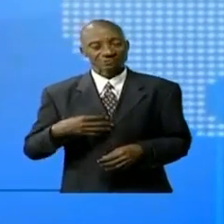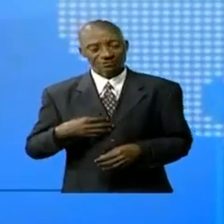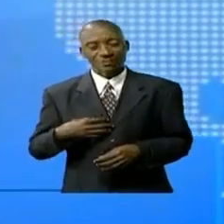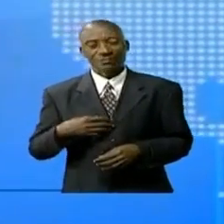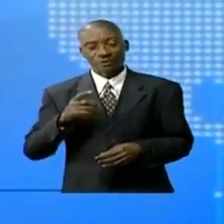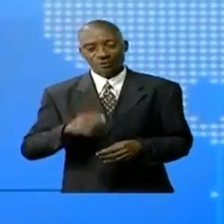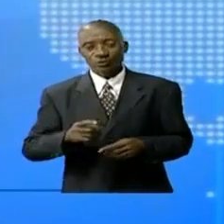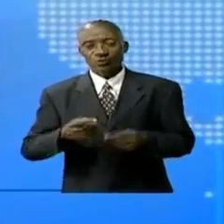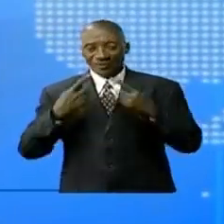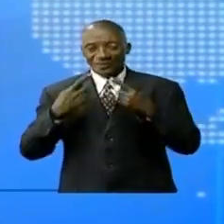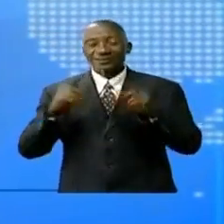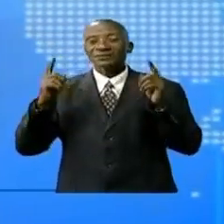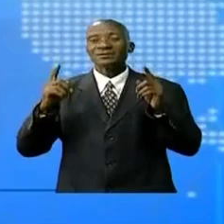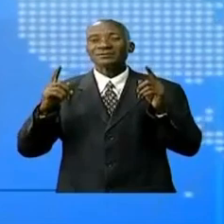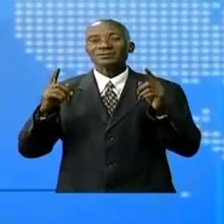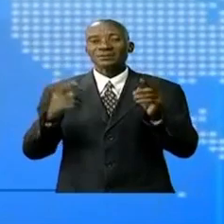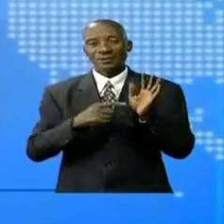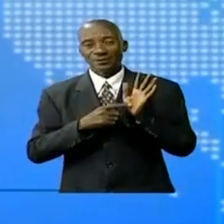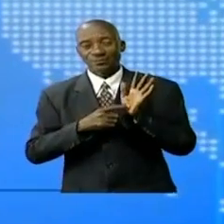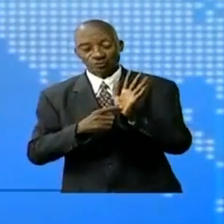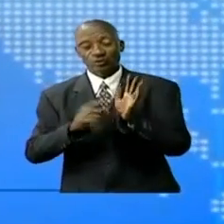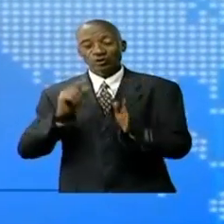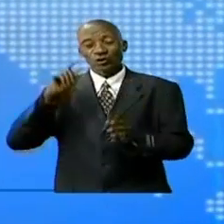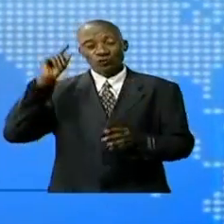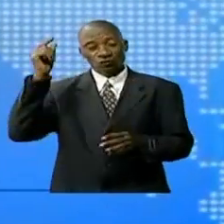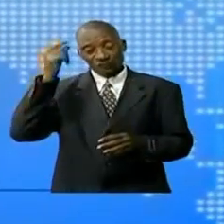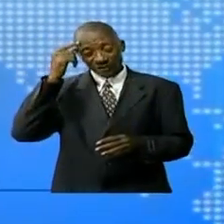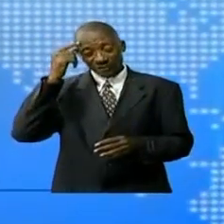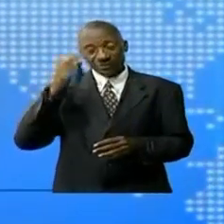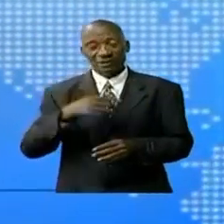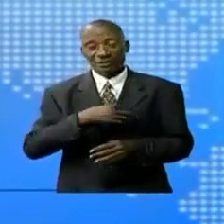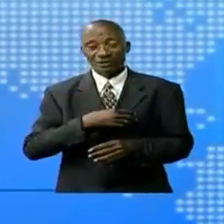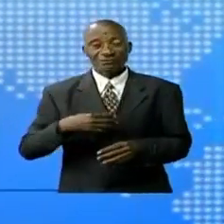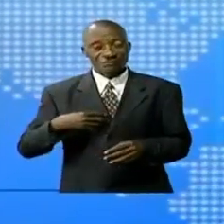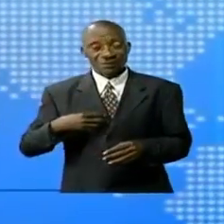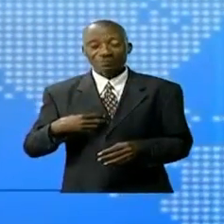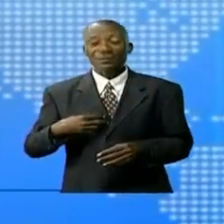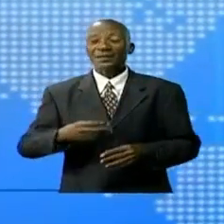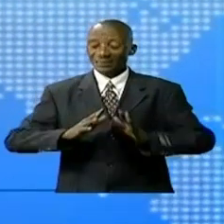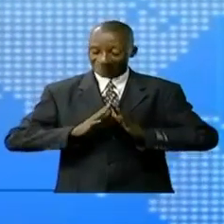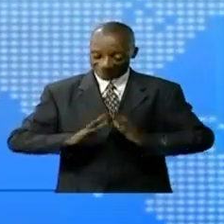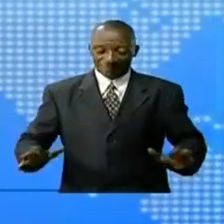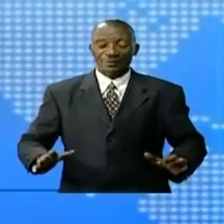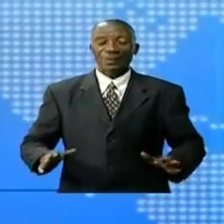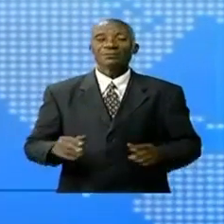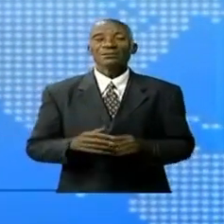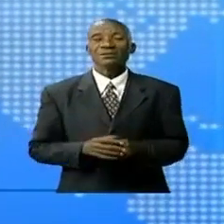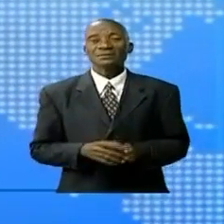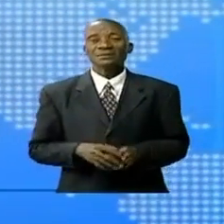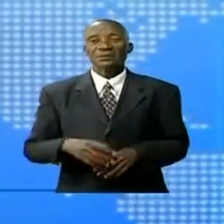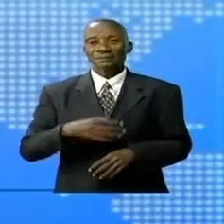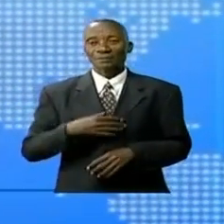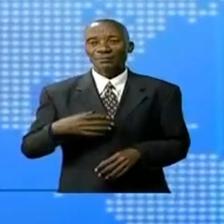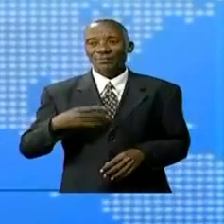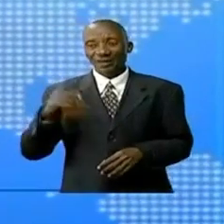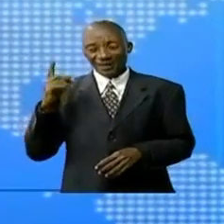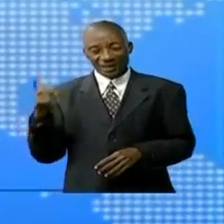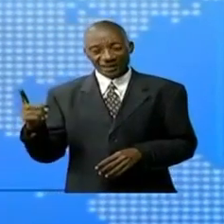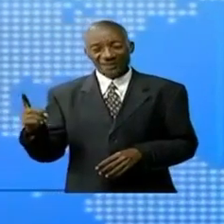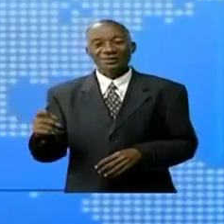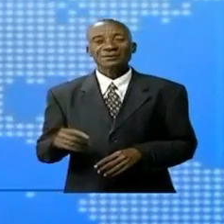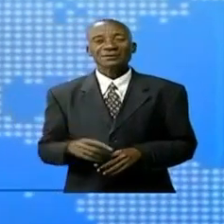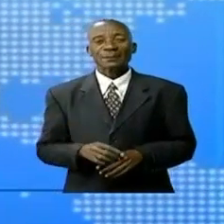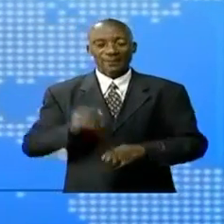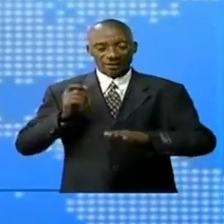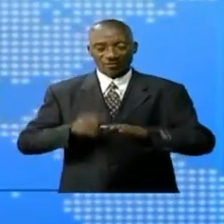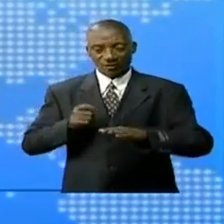et démontrer ses capacités managériales. Propos de Madame Marie-Louise Ekpol, juriste de formation et avocate de carrière